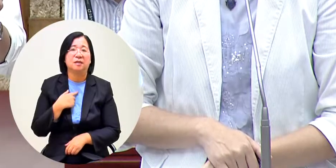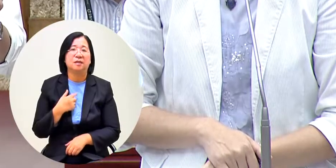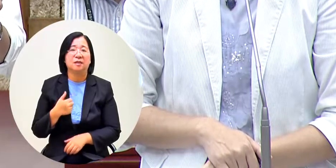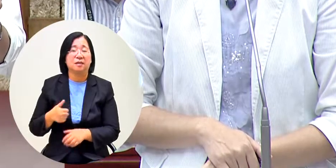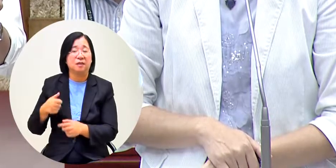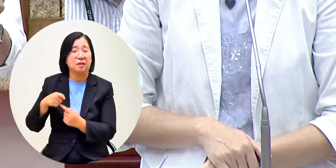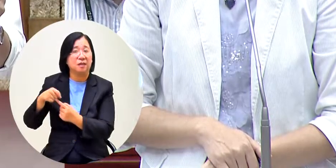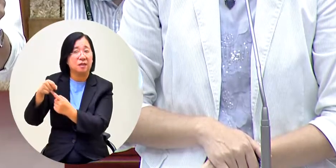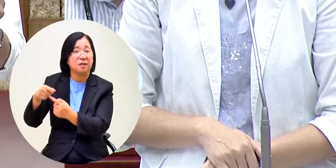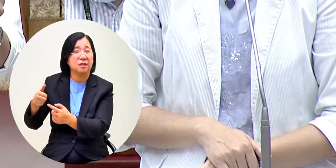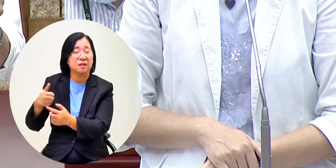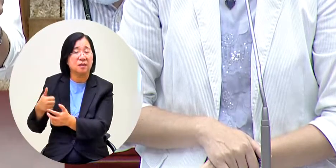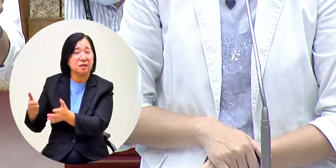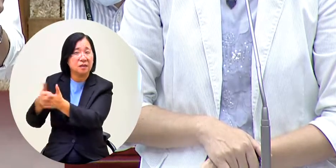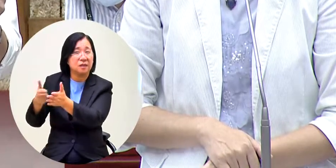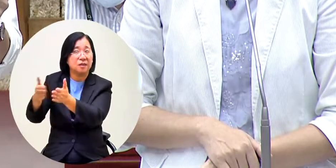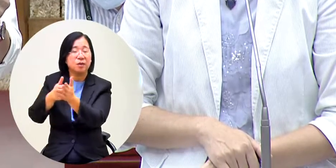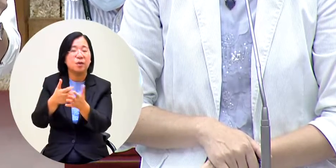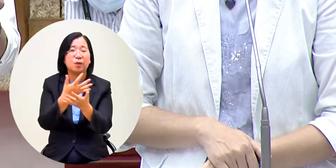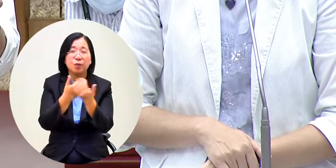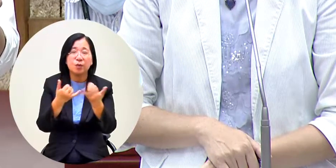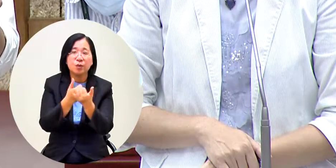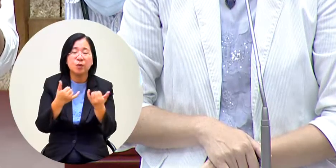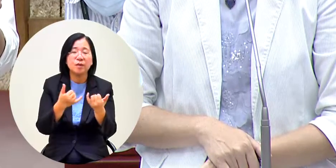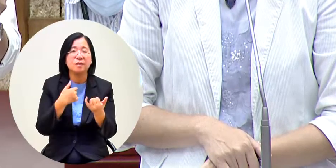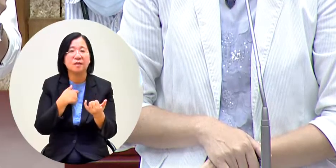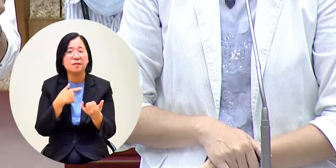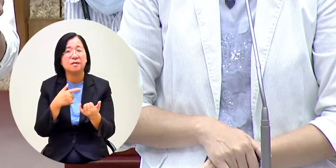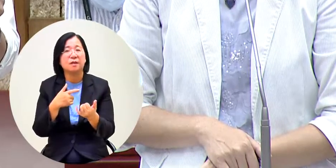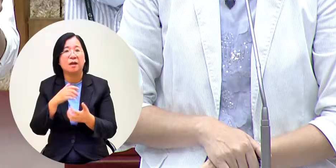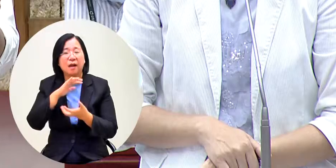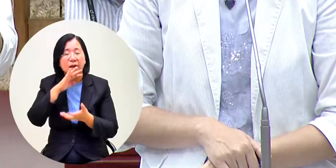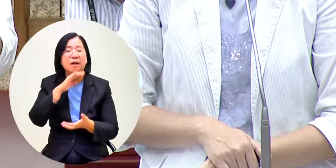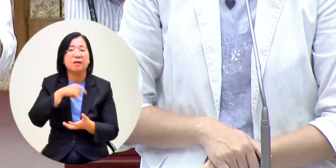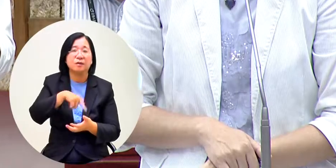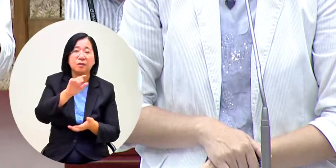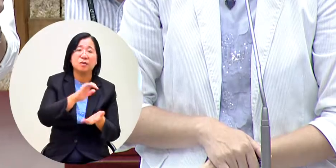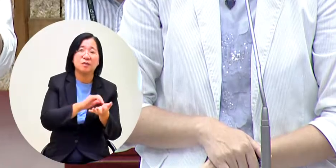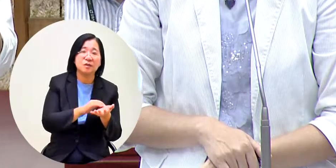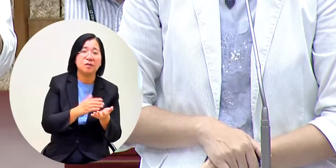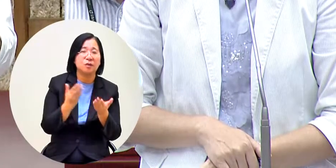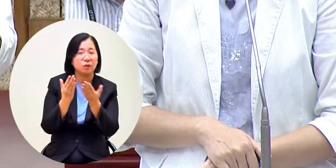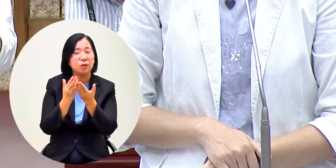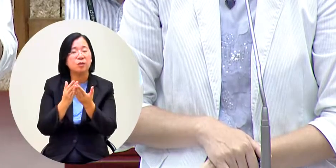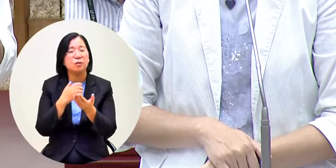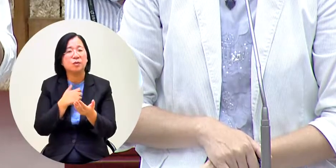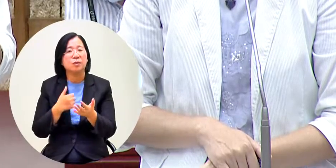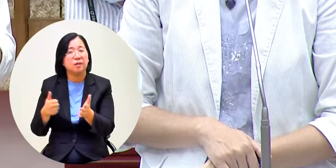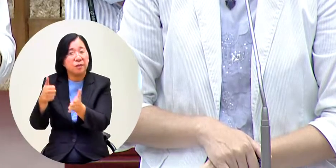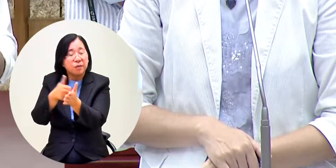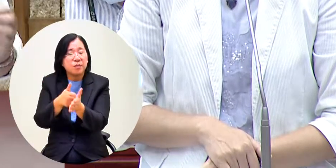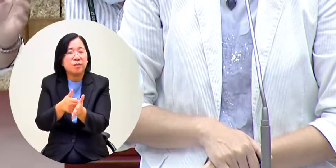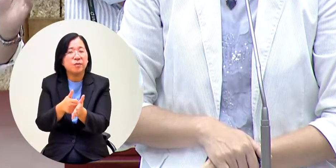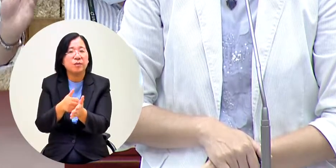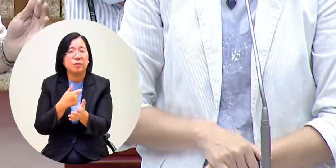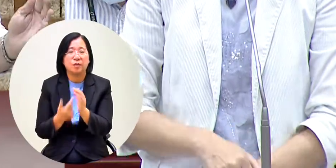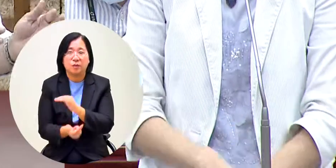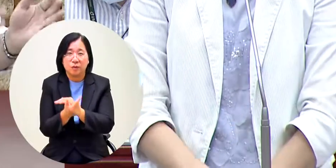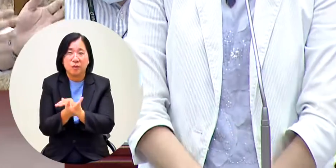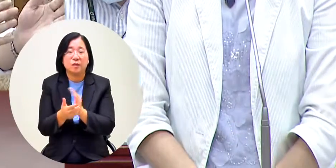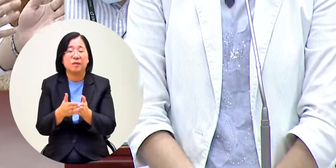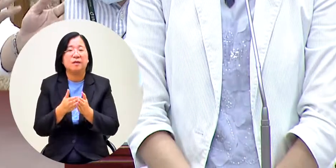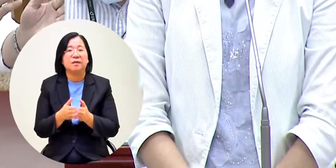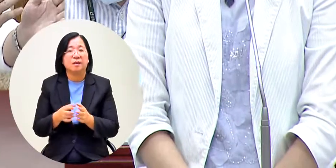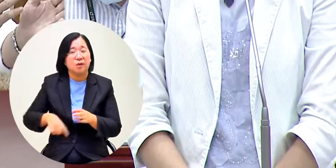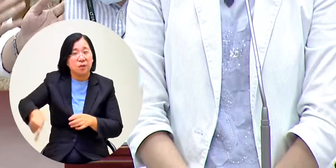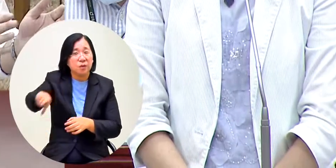让学生也好。长者也好，他们就诊、就学等等的这种接驳服务可以更快速，所以透过环状公